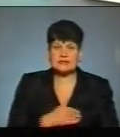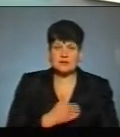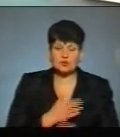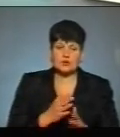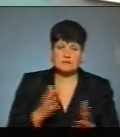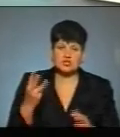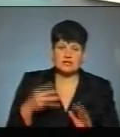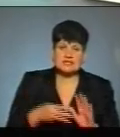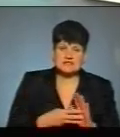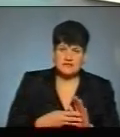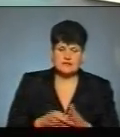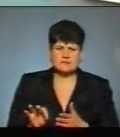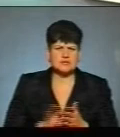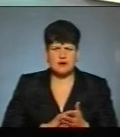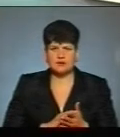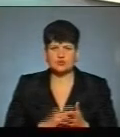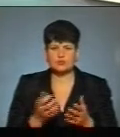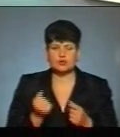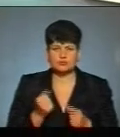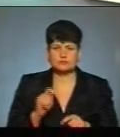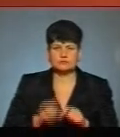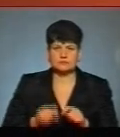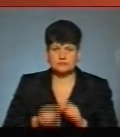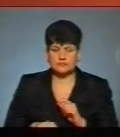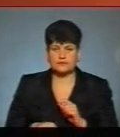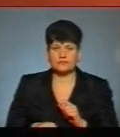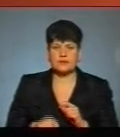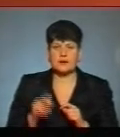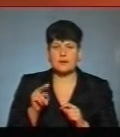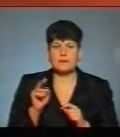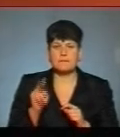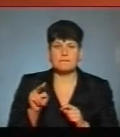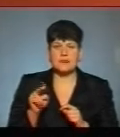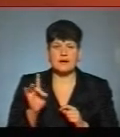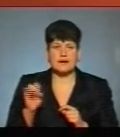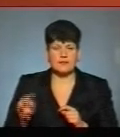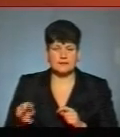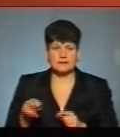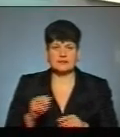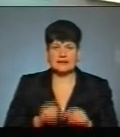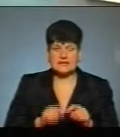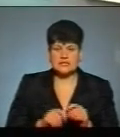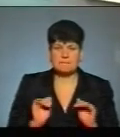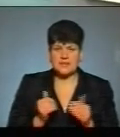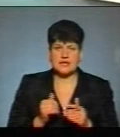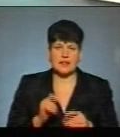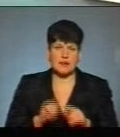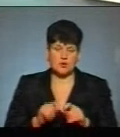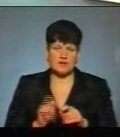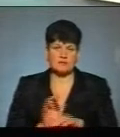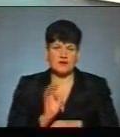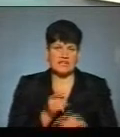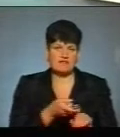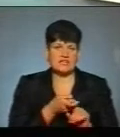більше 38, їм зразу беруть діагностику, ПЛР-тести, міні-лабораторія, і відправляють в інфекційне